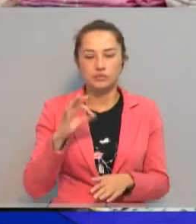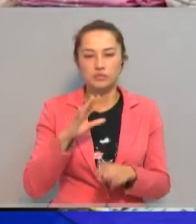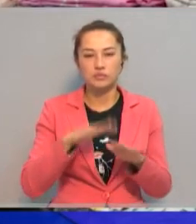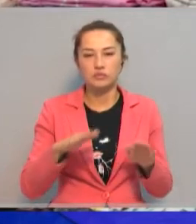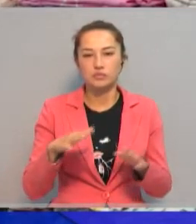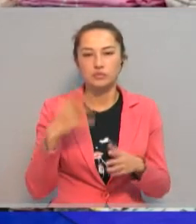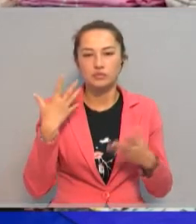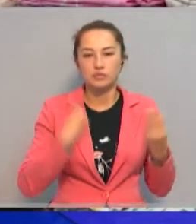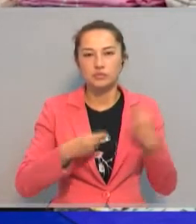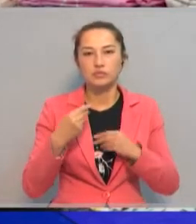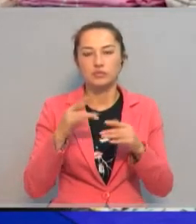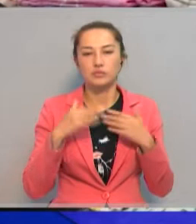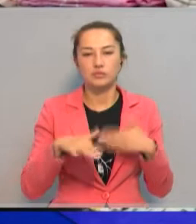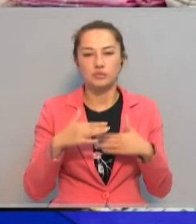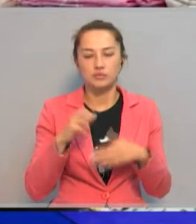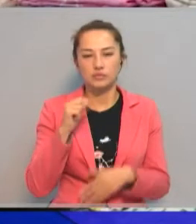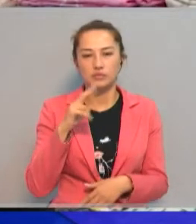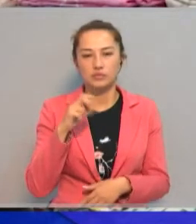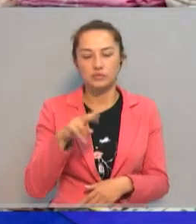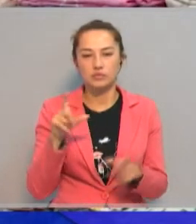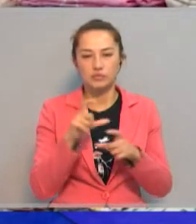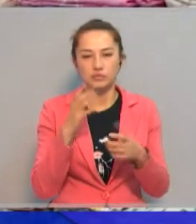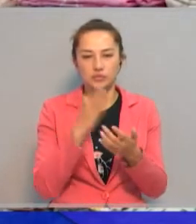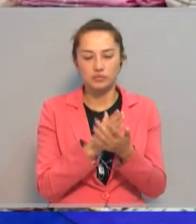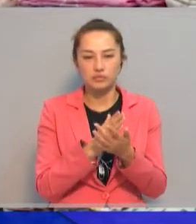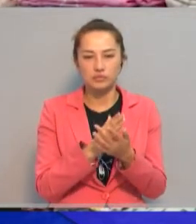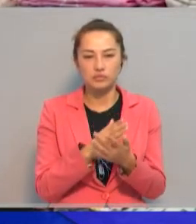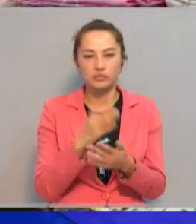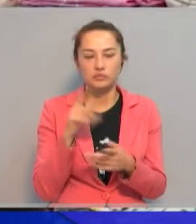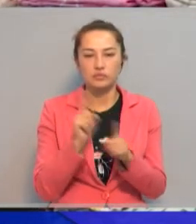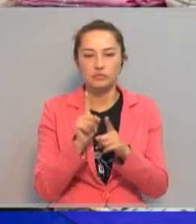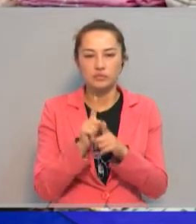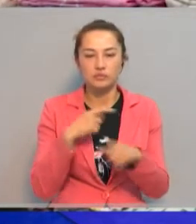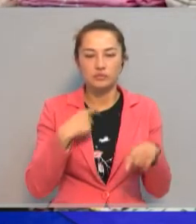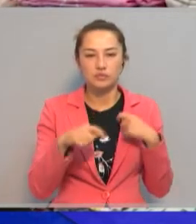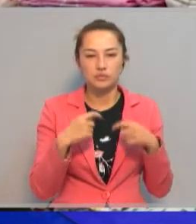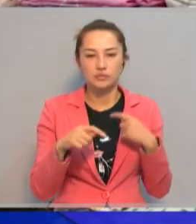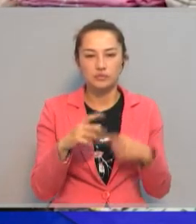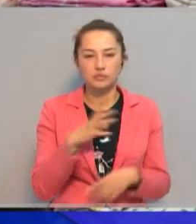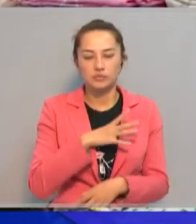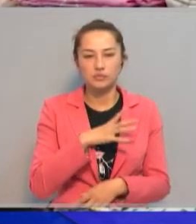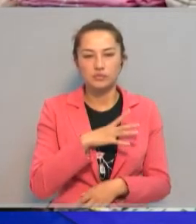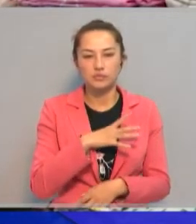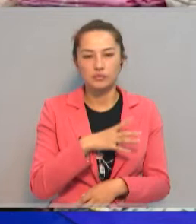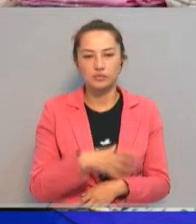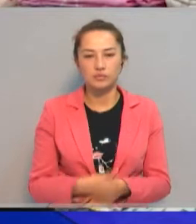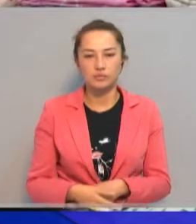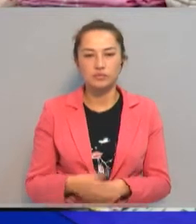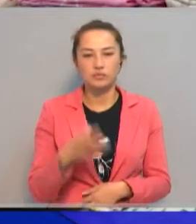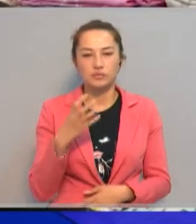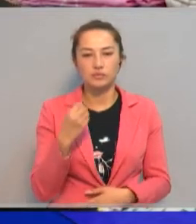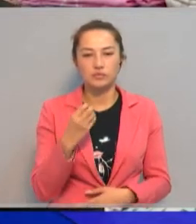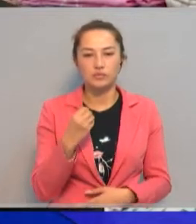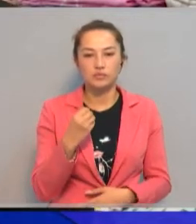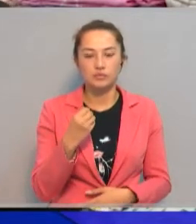тігетін, тоже адал текстильдегі магазин бар, сол кісілердің киімін де дәріптеп, отандық өнімдерді де қолдап жүрген жайымыз